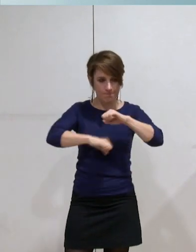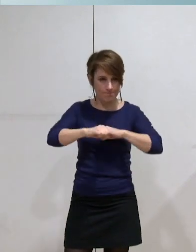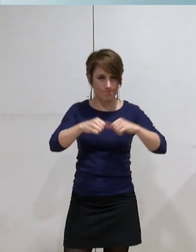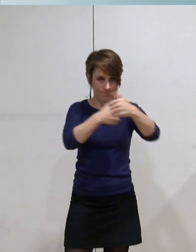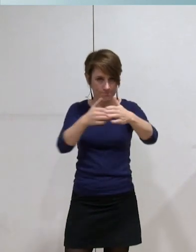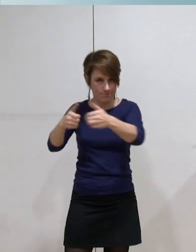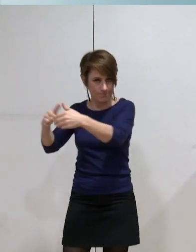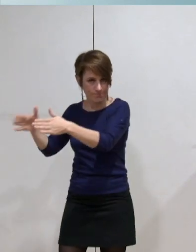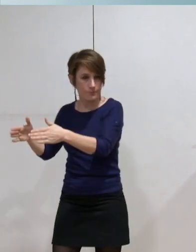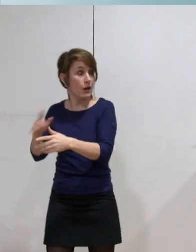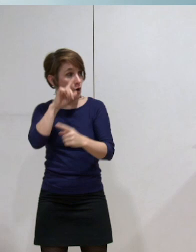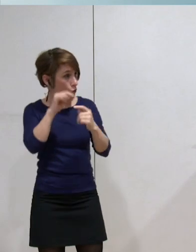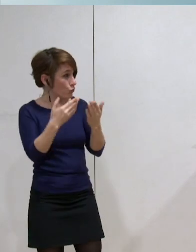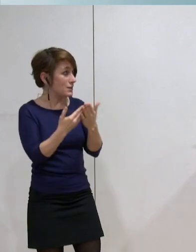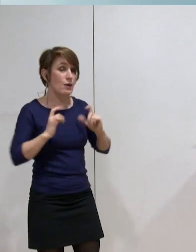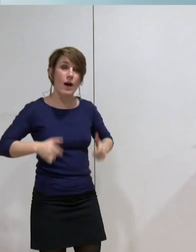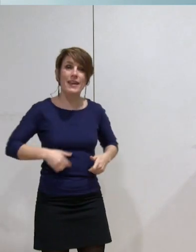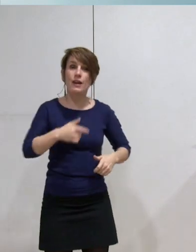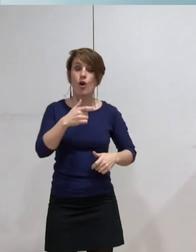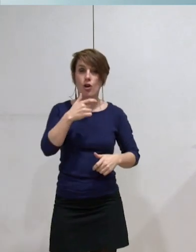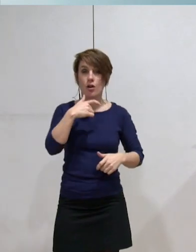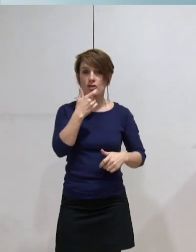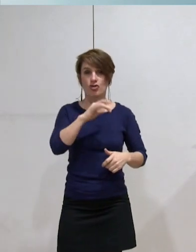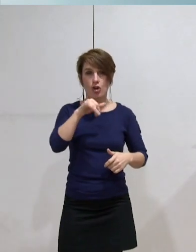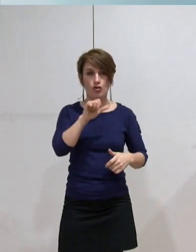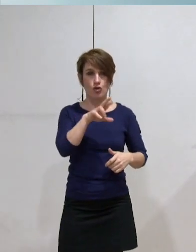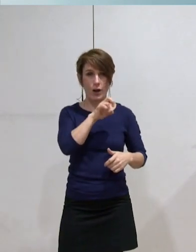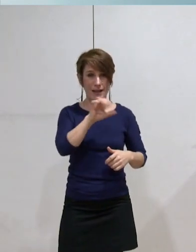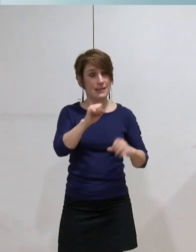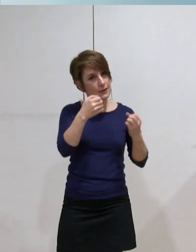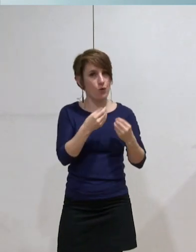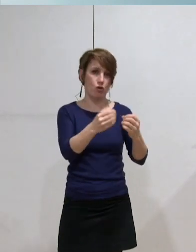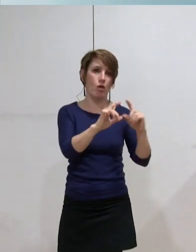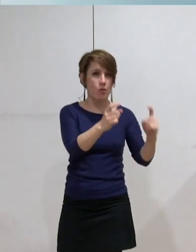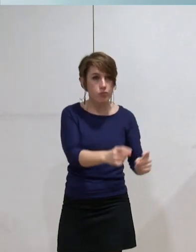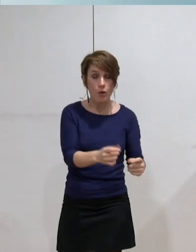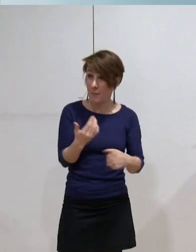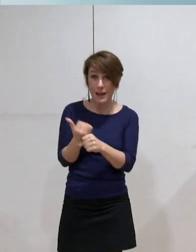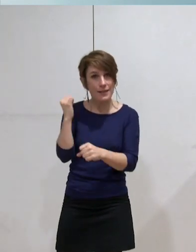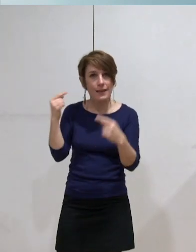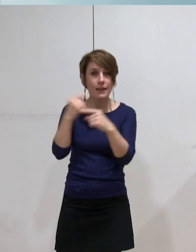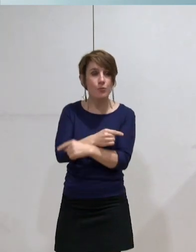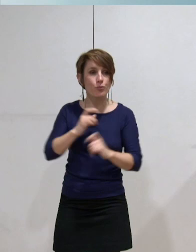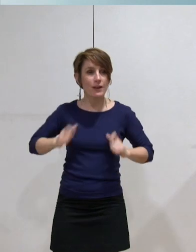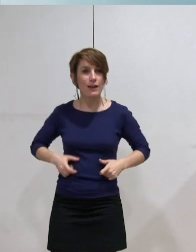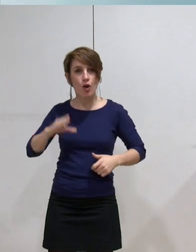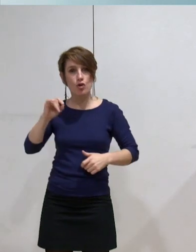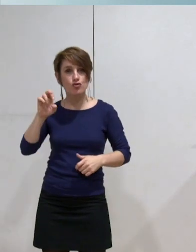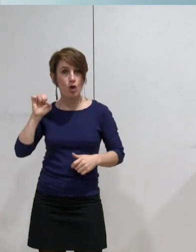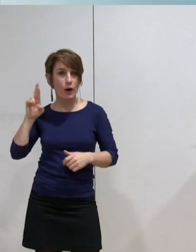soulager l'école joress alors que l'année dernière c'était l'école chuier qui était saturé ce qui nécessitait de redécouper dans l'urgence son